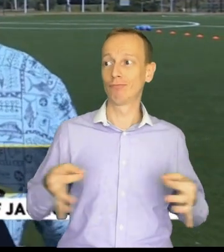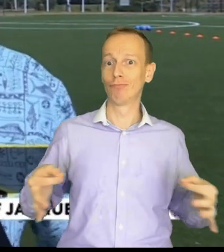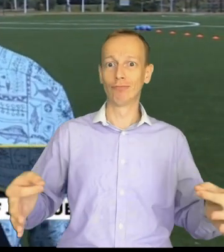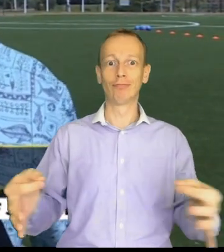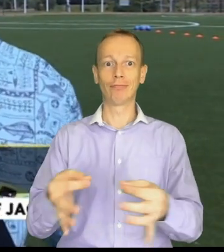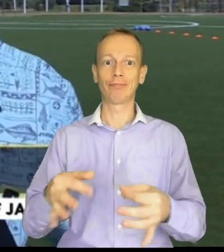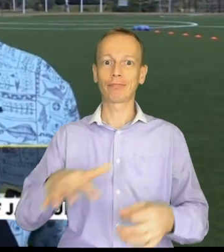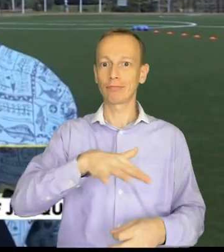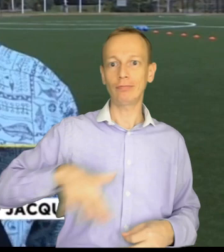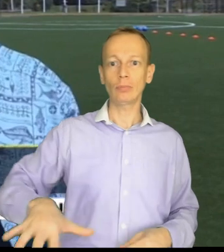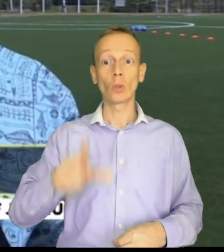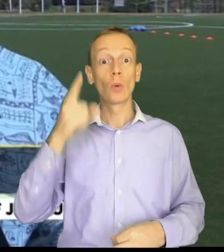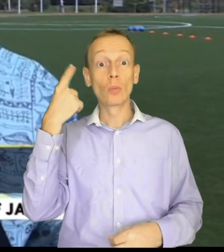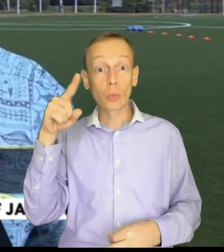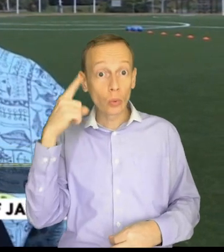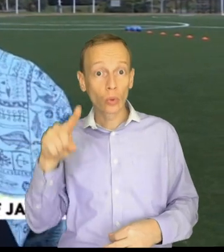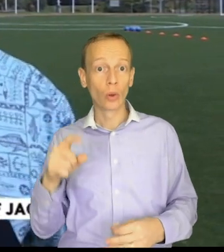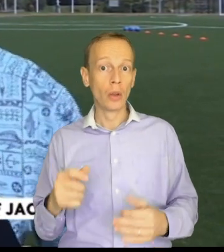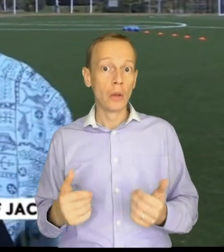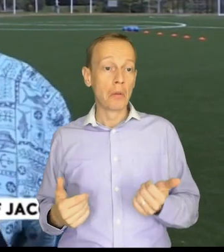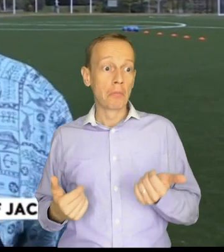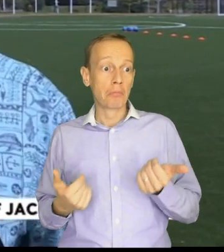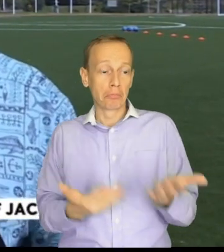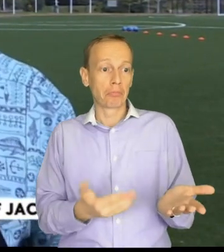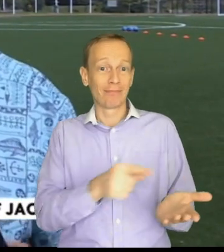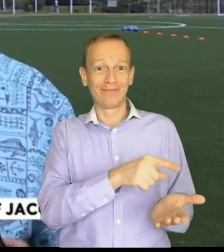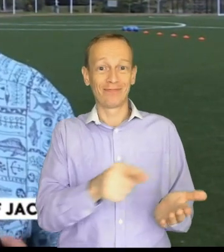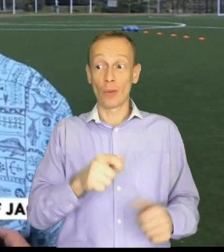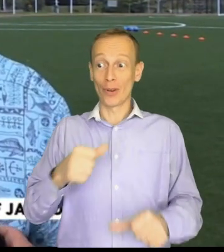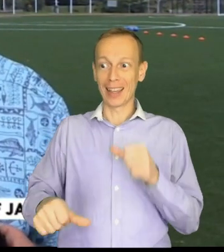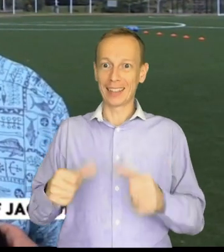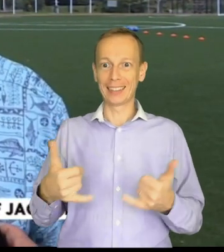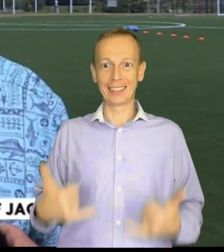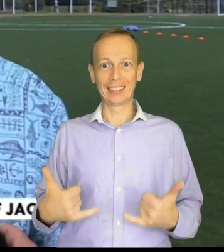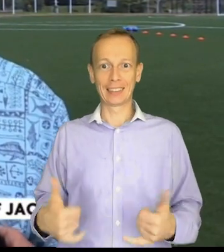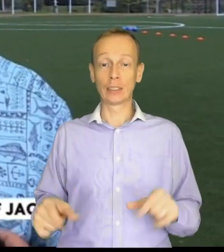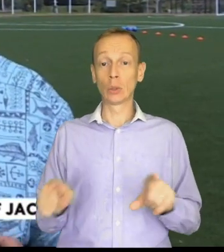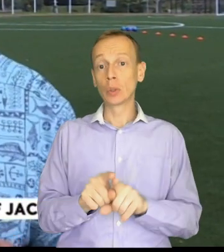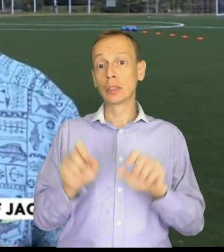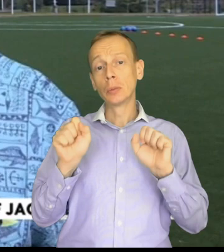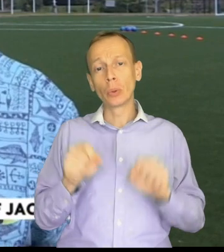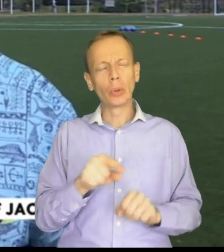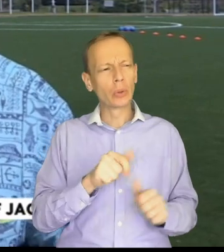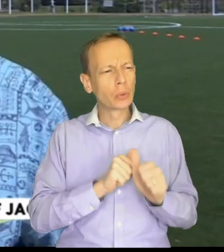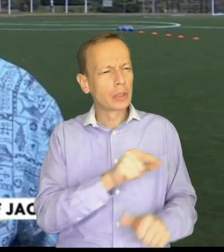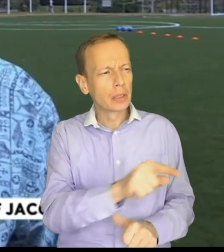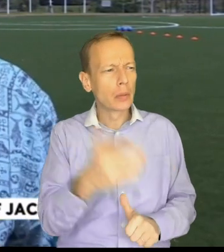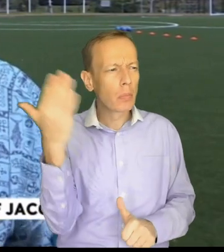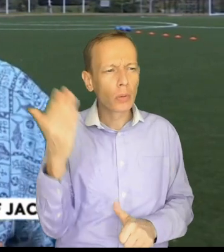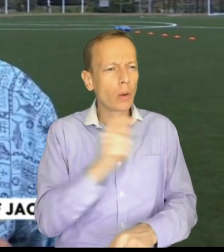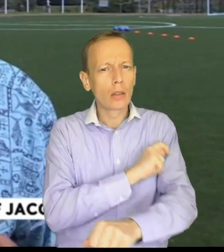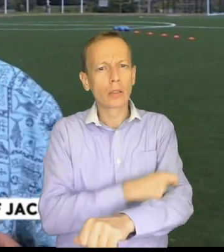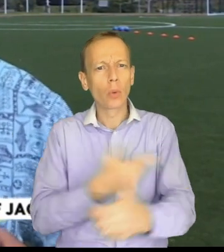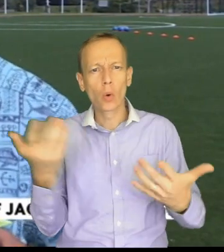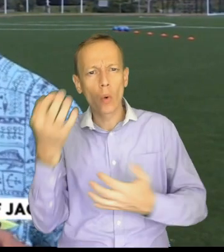et d'offrir donc un outil moderne, mais à la fois qui puisse couvrir les besoins en